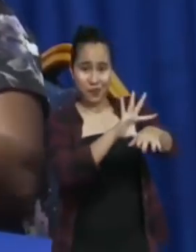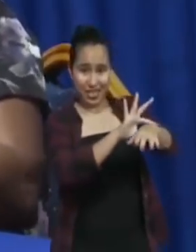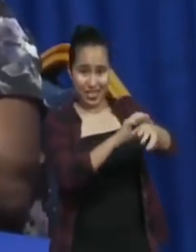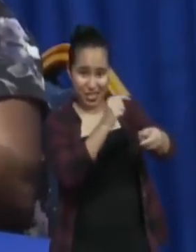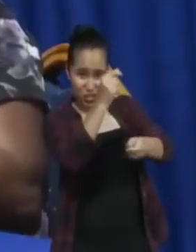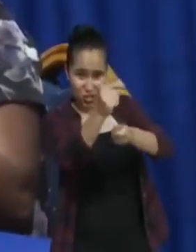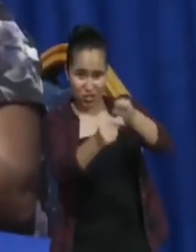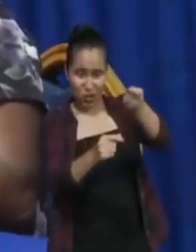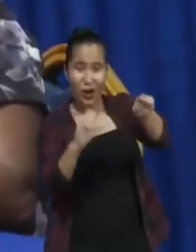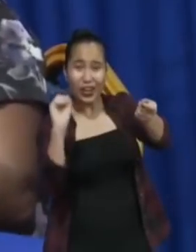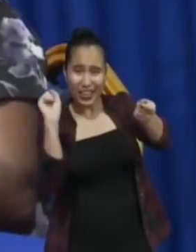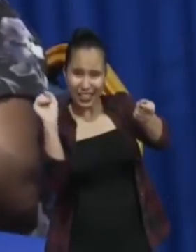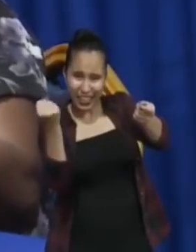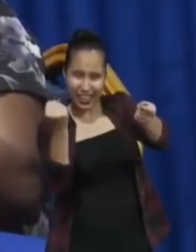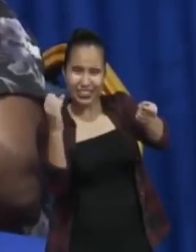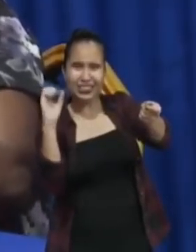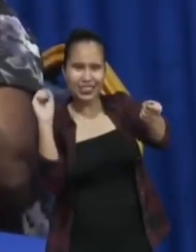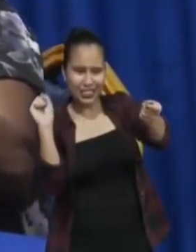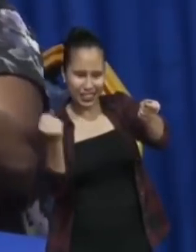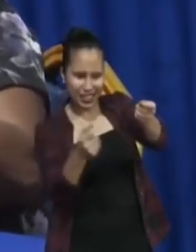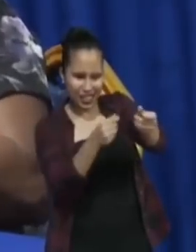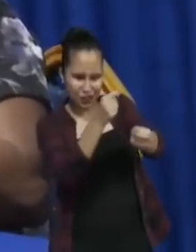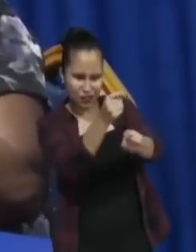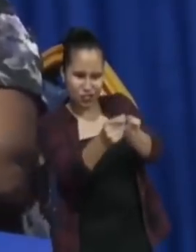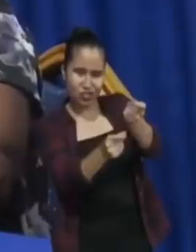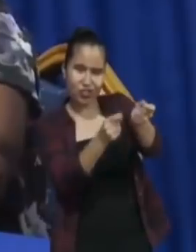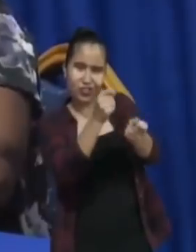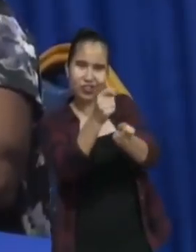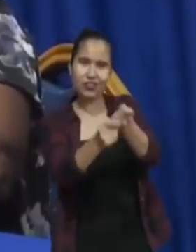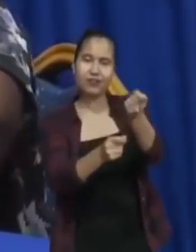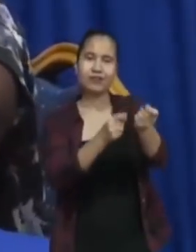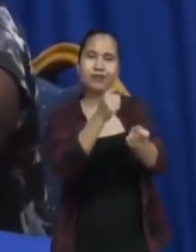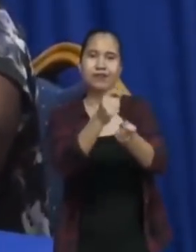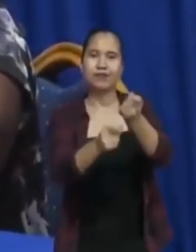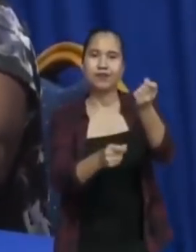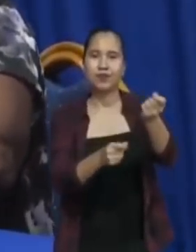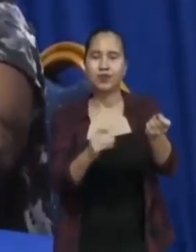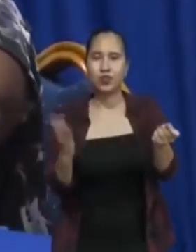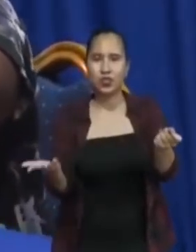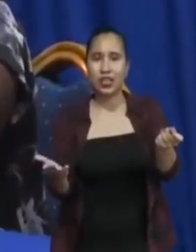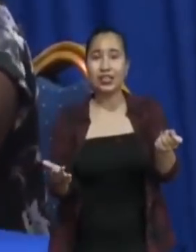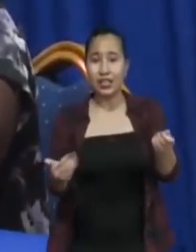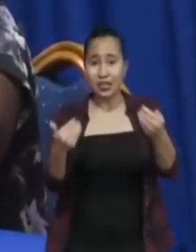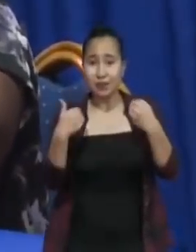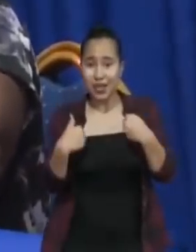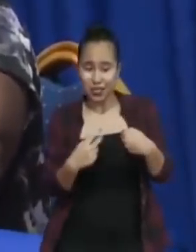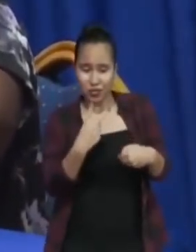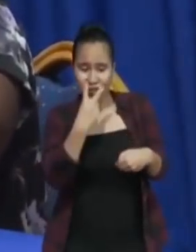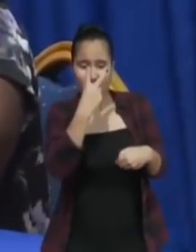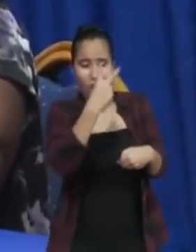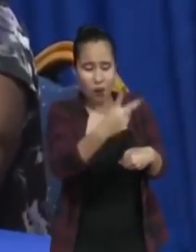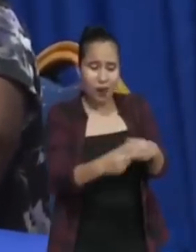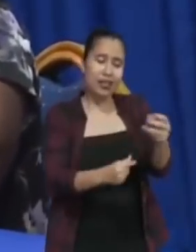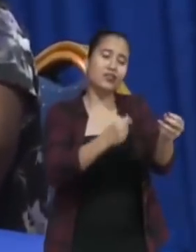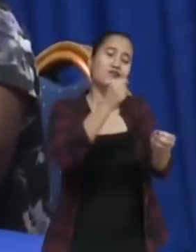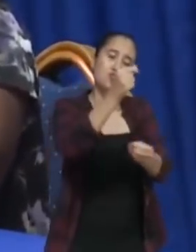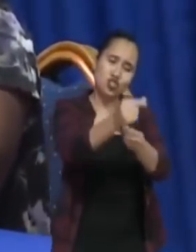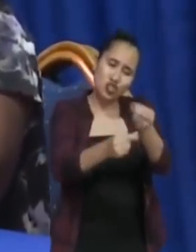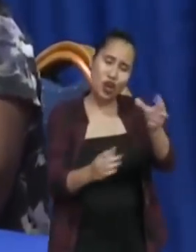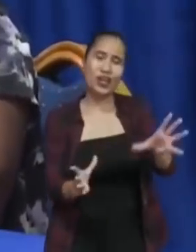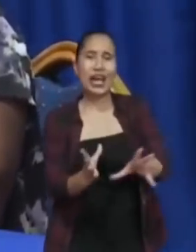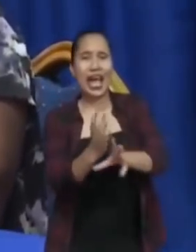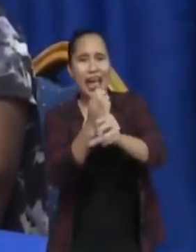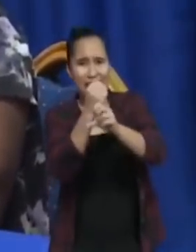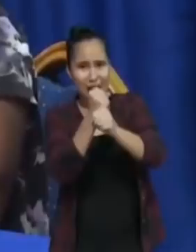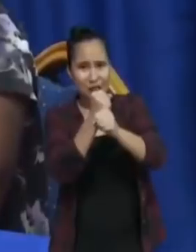Ano tak noas makasiki, asa na te isiki, de manka lukie, de manka sorgie, en de jep yo baka fo